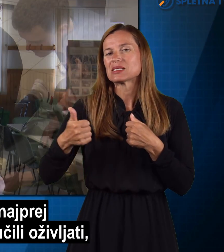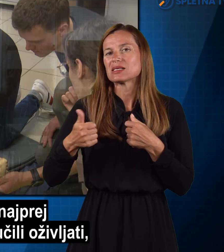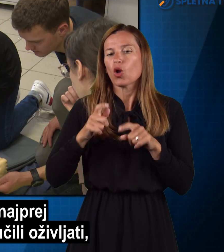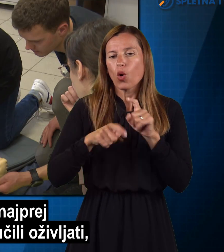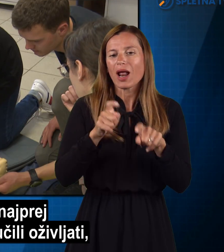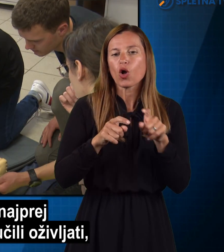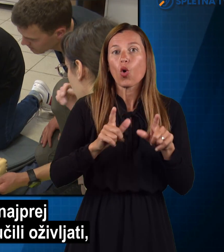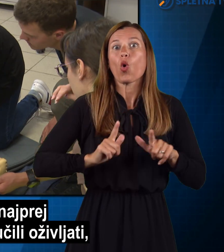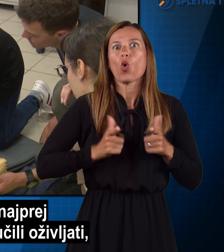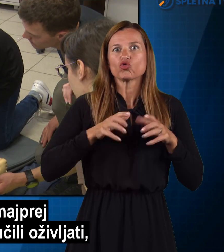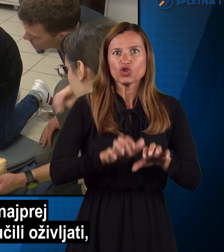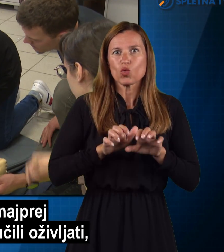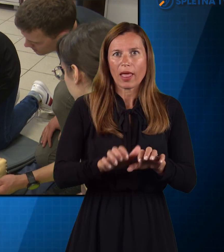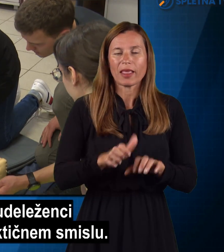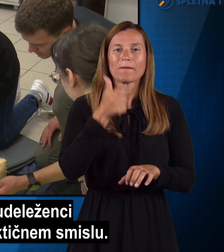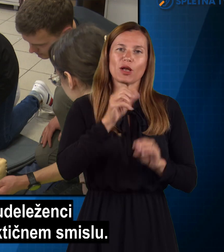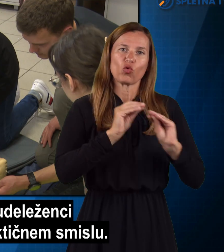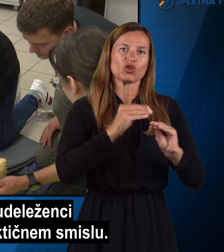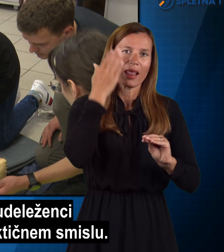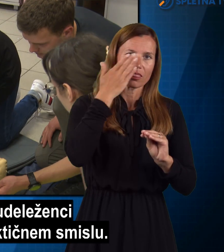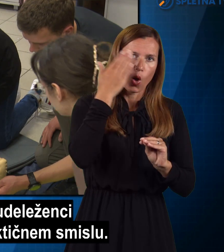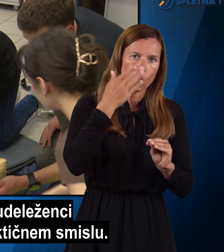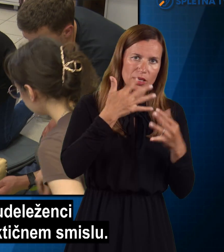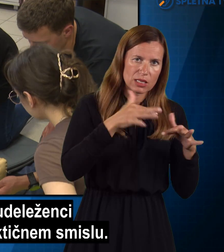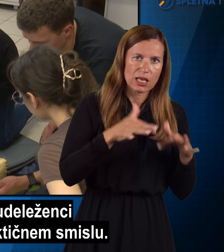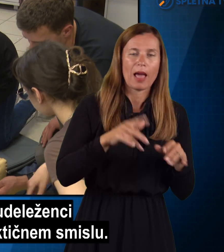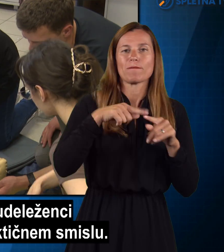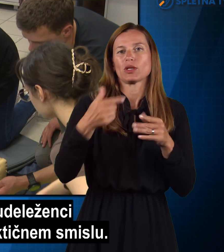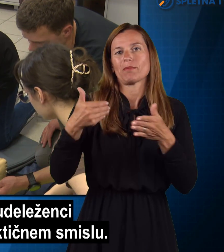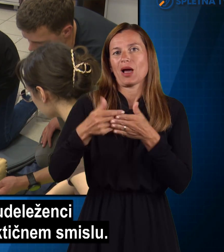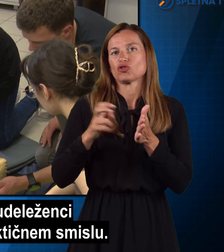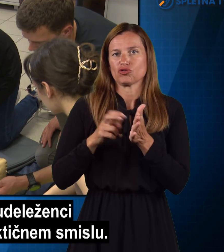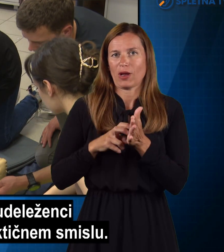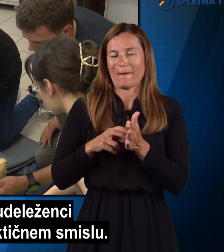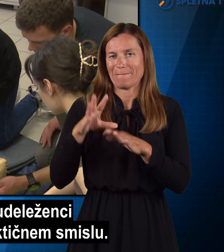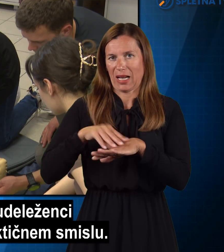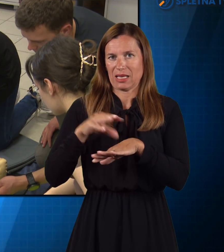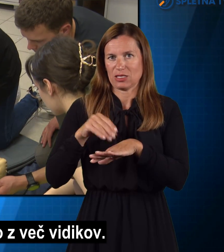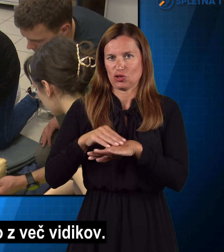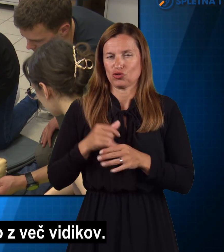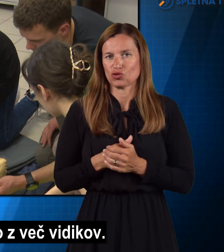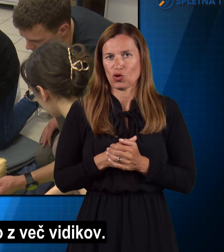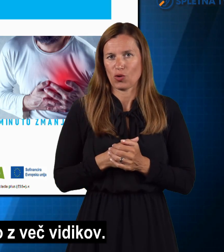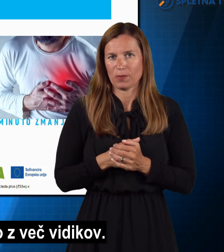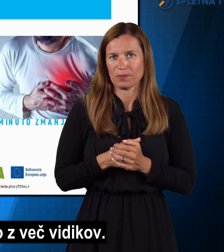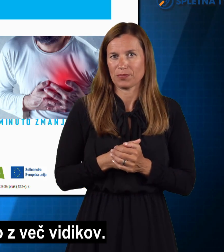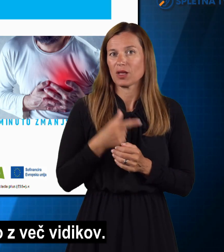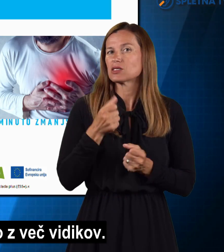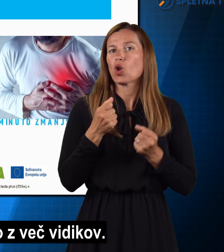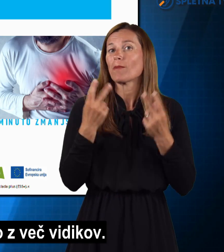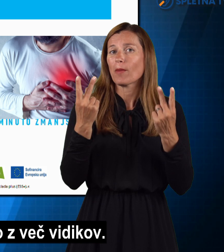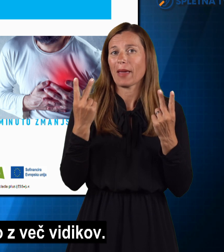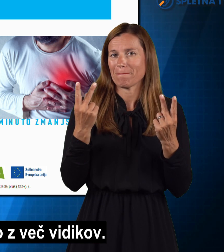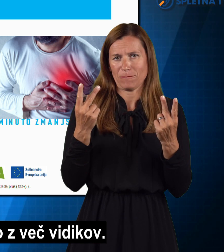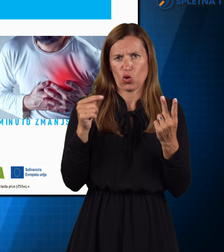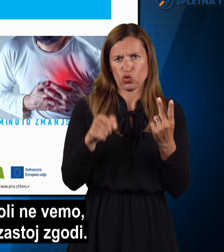najprej teoretično naučili oživljati, potem so pa se še udeleženci preizkusili v praktičnem smislu. To je pomembno z